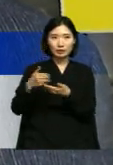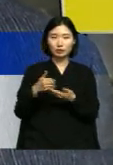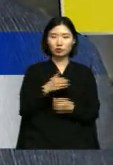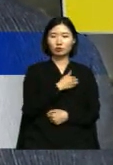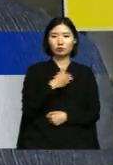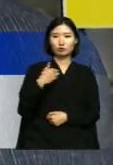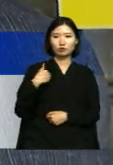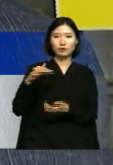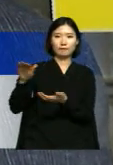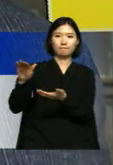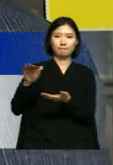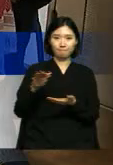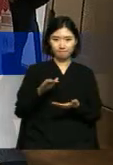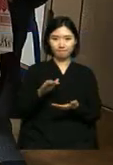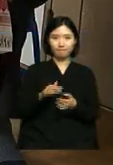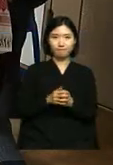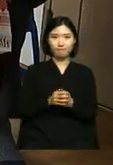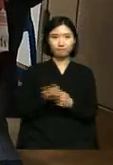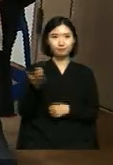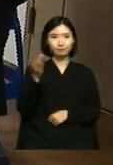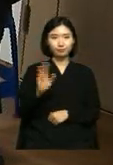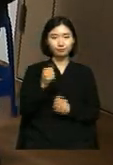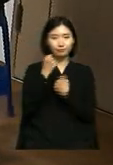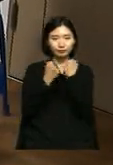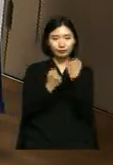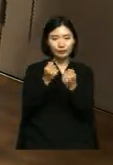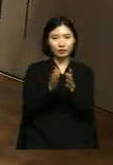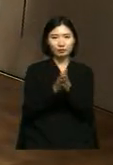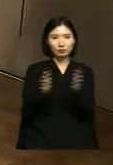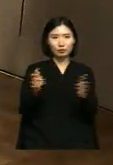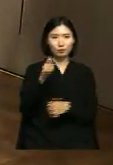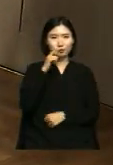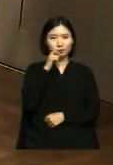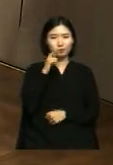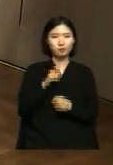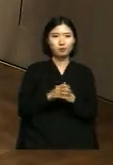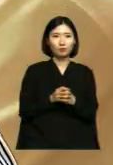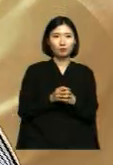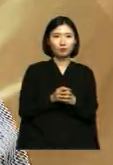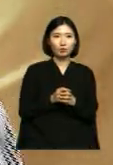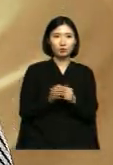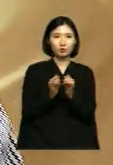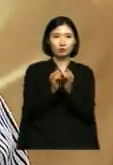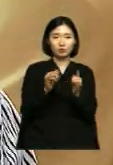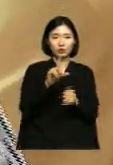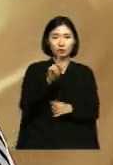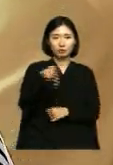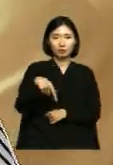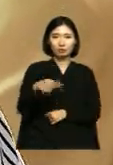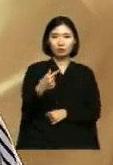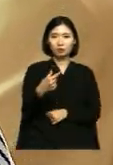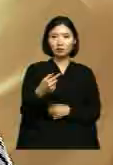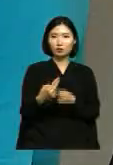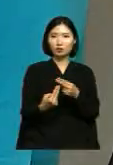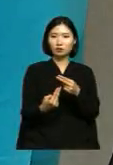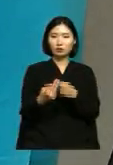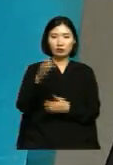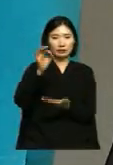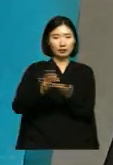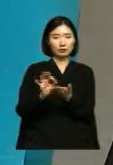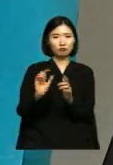저희가 충분히 저희가 수렴을 해서. 하지만 설명회는 시작도 못했습니다. 주민들은 LPG가 저렴하지도